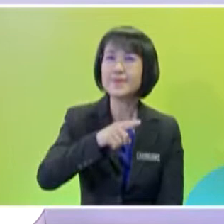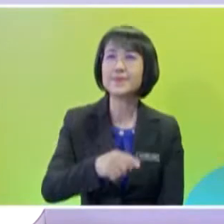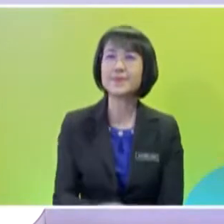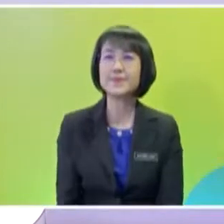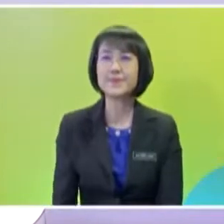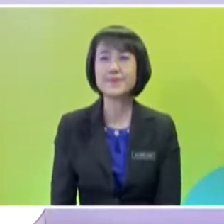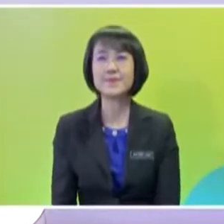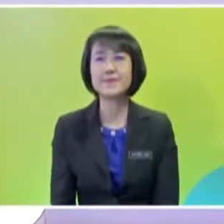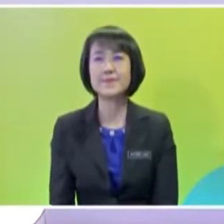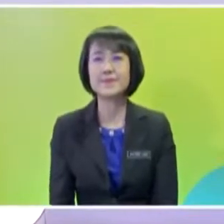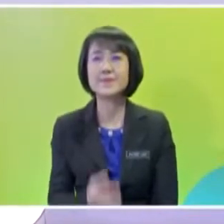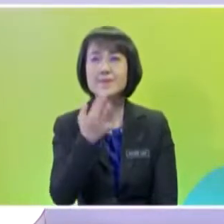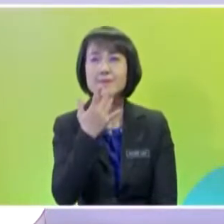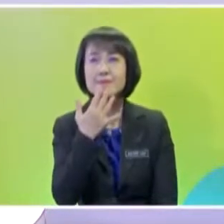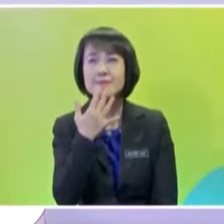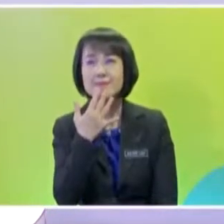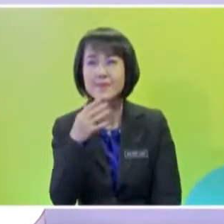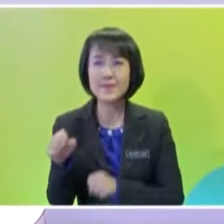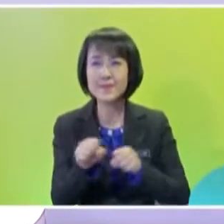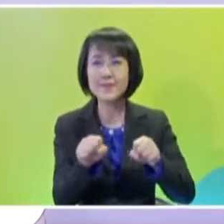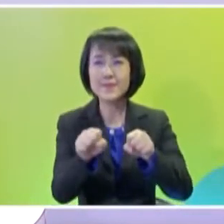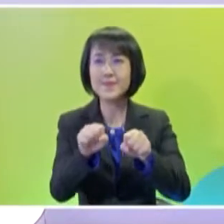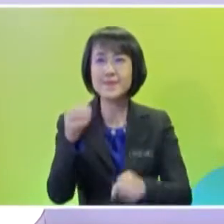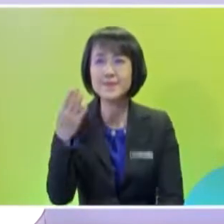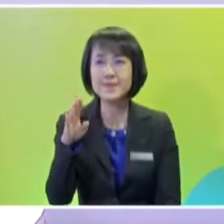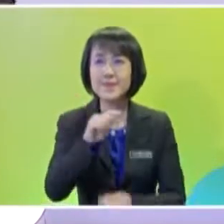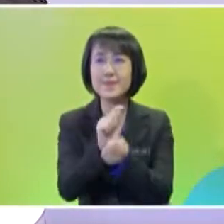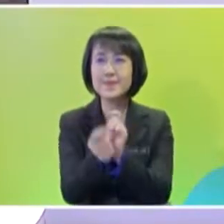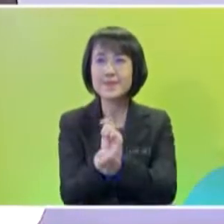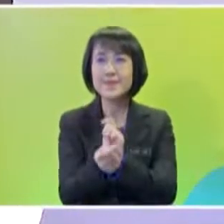Wih daripada Sungai warna biru udah jadi